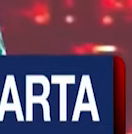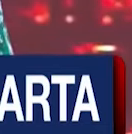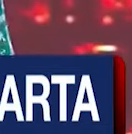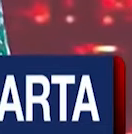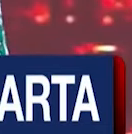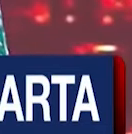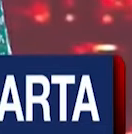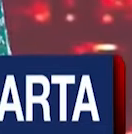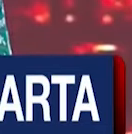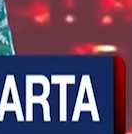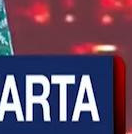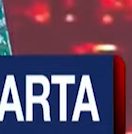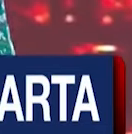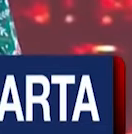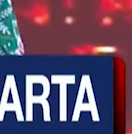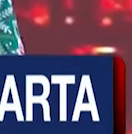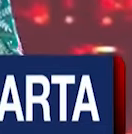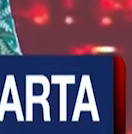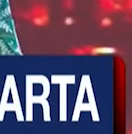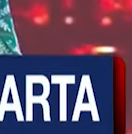Selamat malam Bapak dan Ibu sekalian.